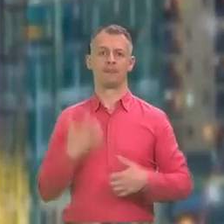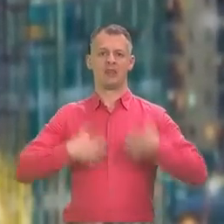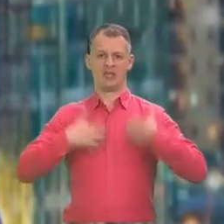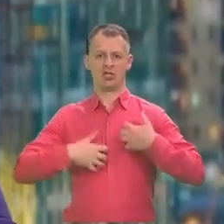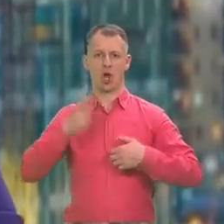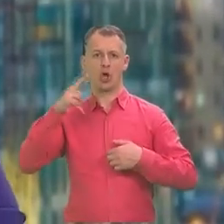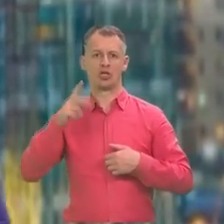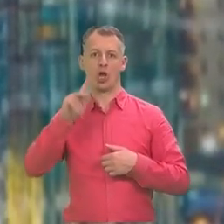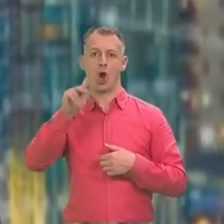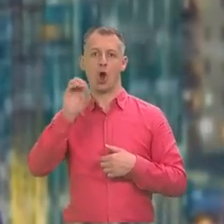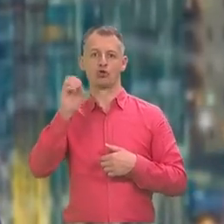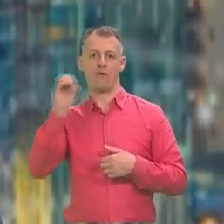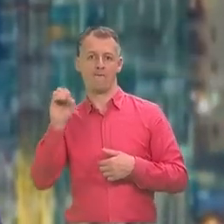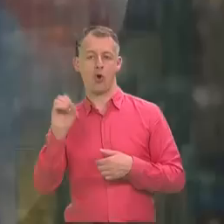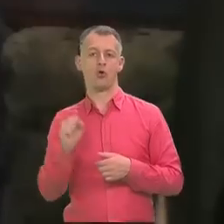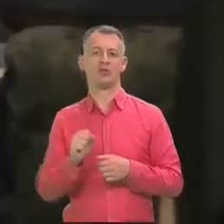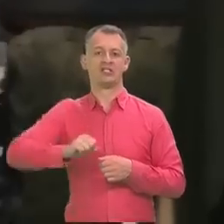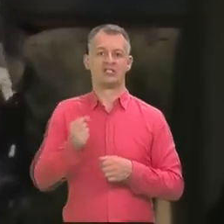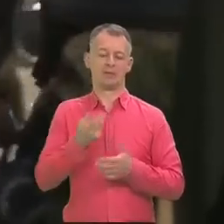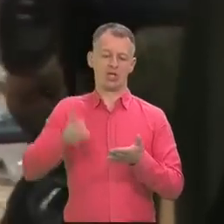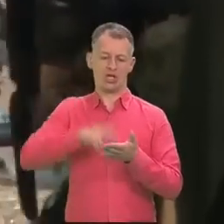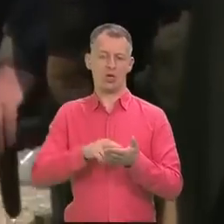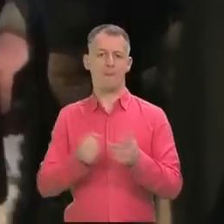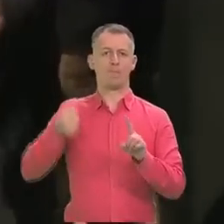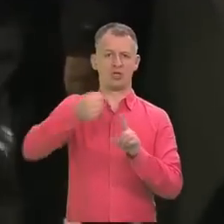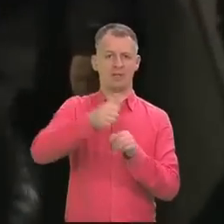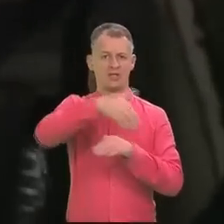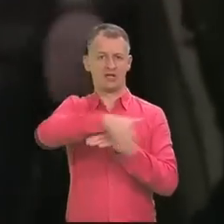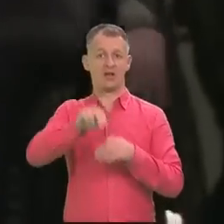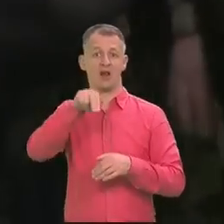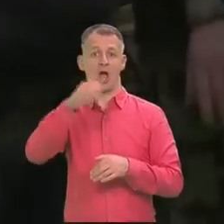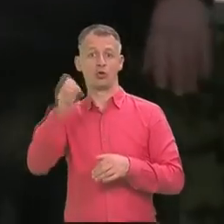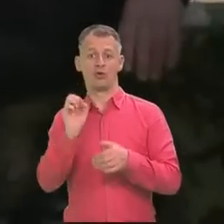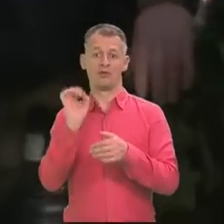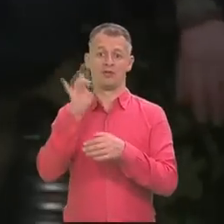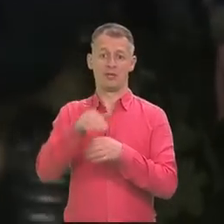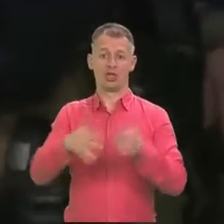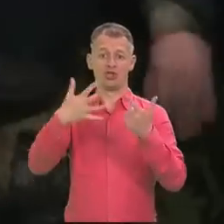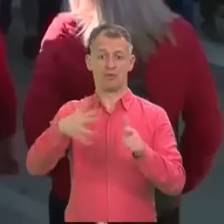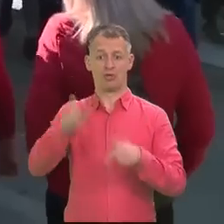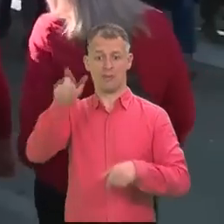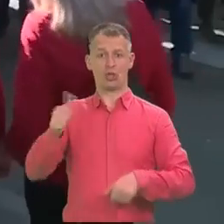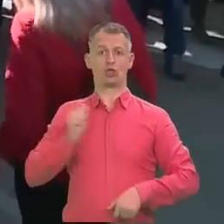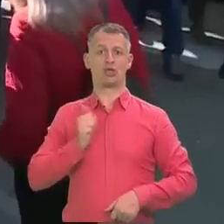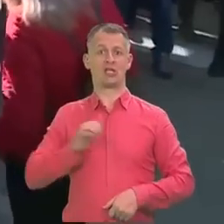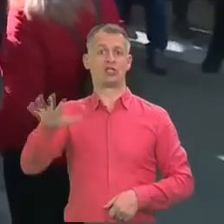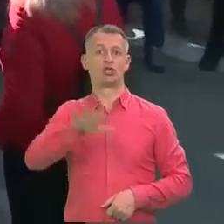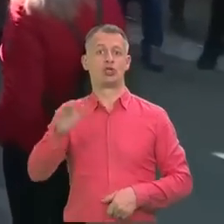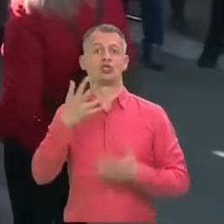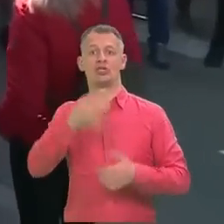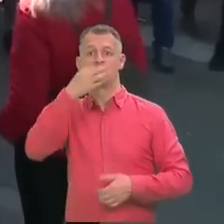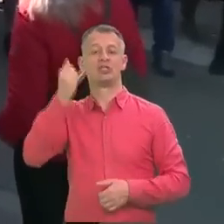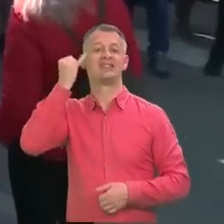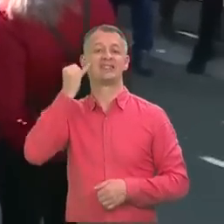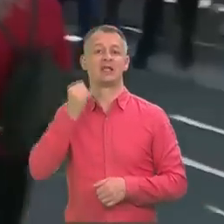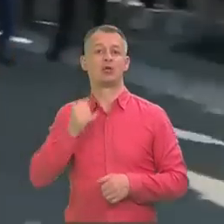Tensiunile continuă în Kosovo, Sârbii au ieșit din nou în stradă, iar NATO trimite de urgență al 700 de soldați în zonă, ce spune secretarul general